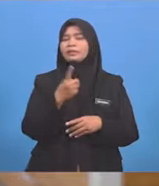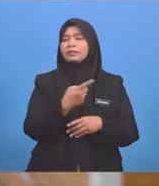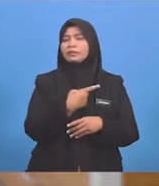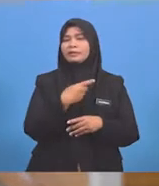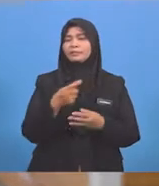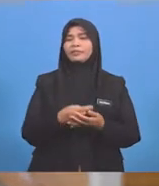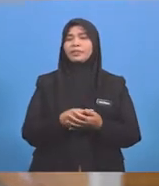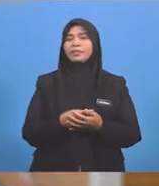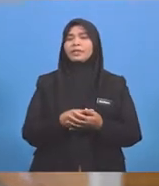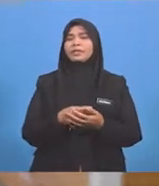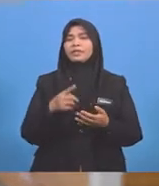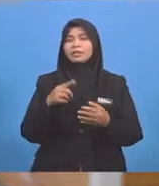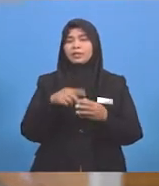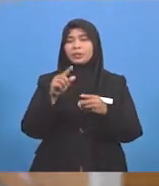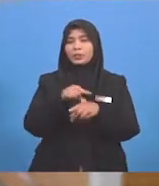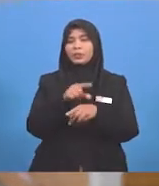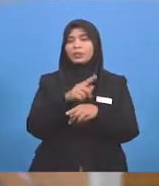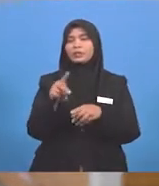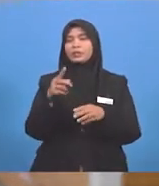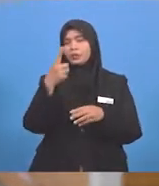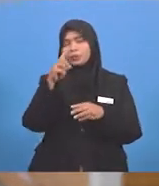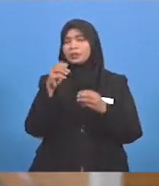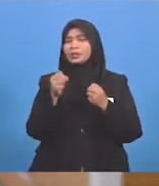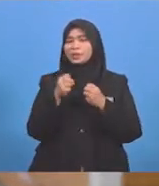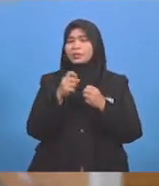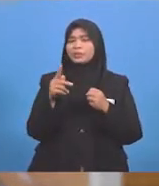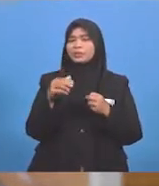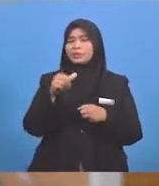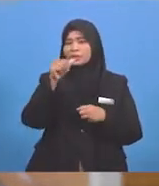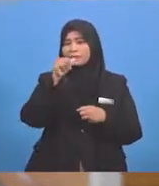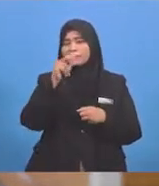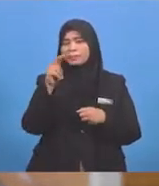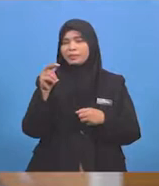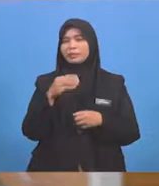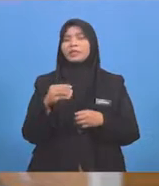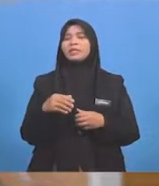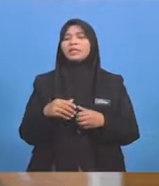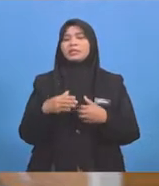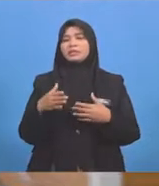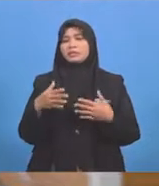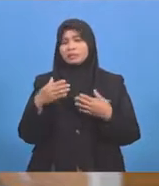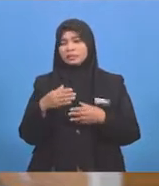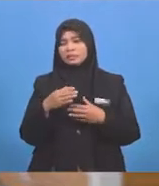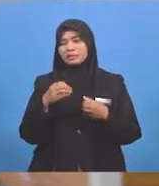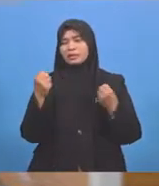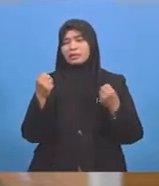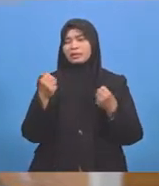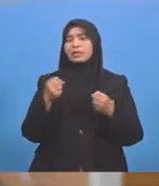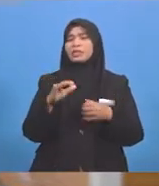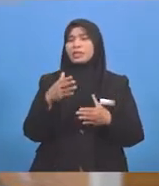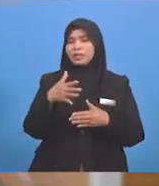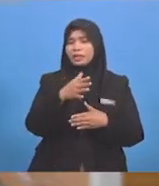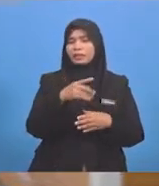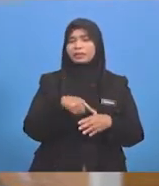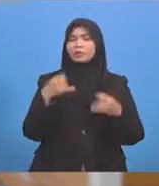pendam tentu digunakan untuk menyejukkan minuman dan mengekalkan kesegaran ikan yang dijual di pasar.